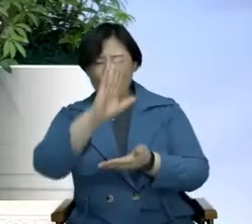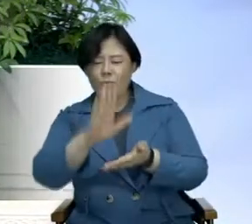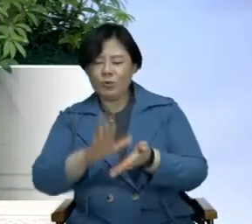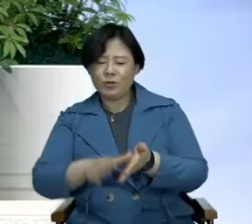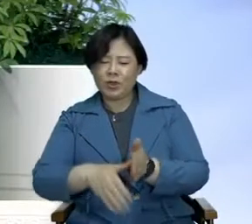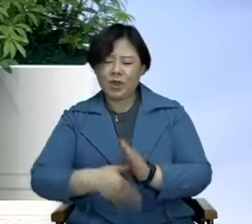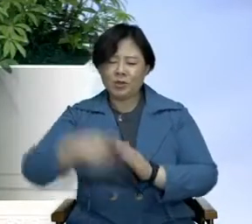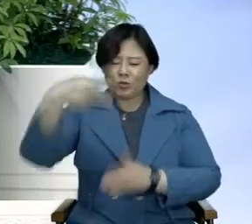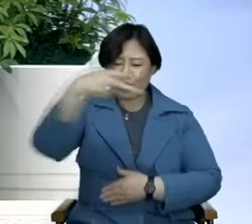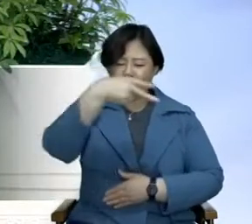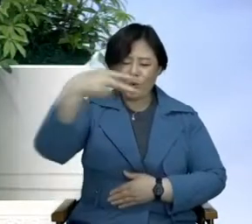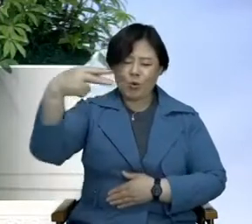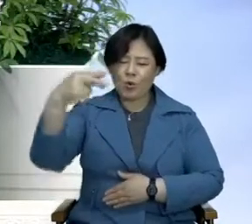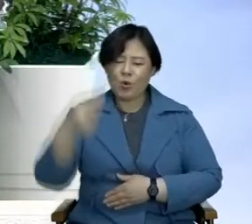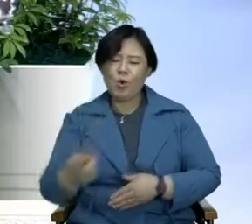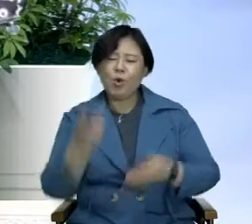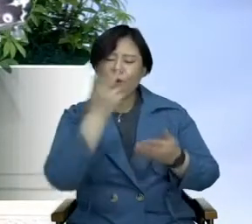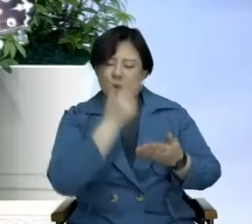괴로울 때도